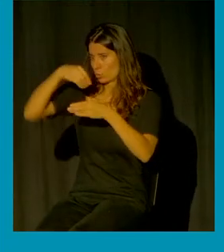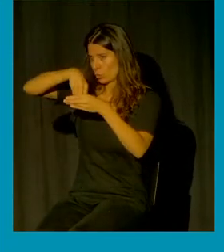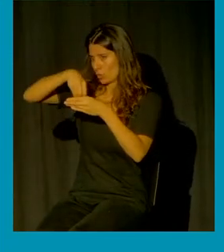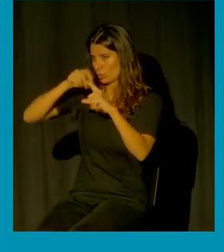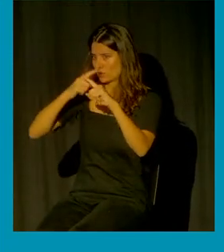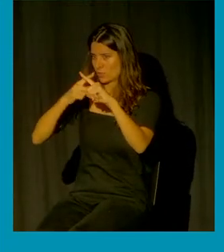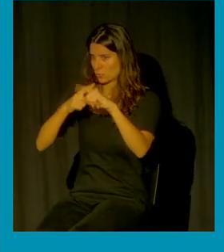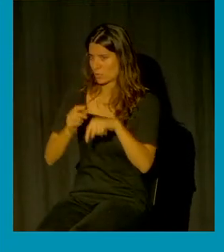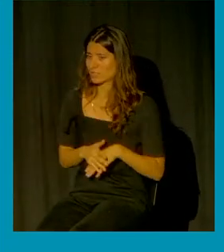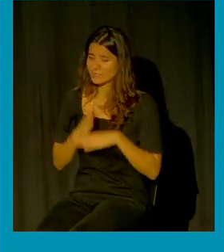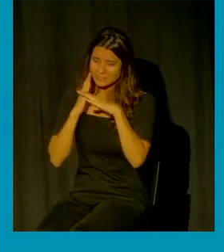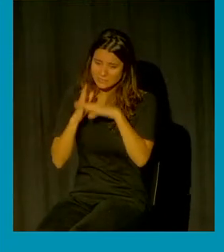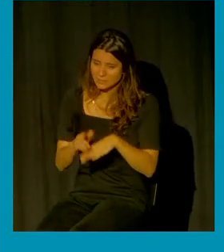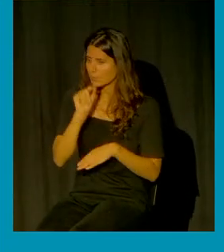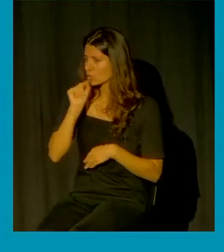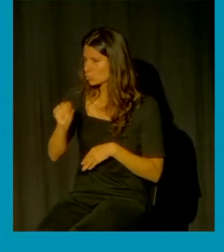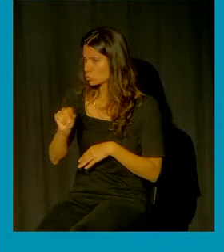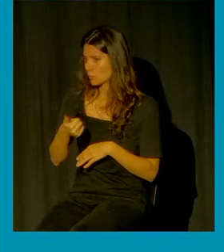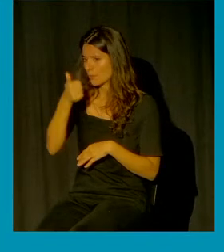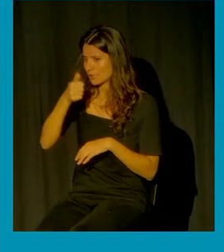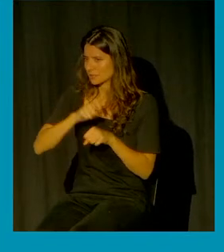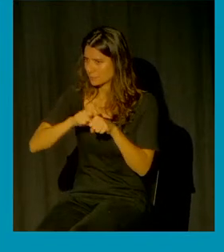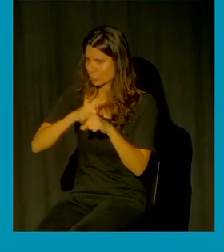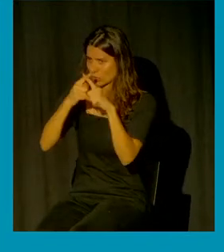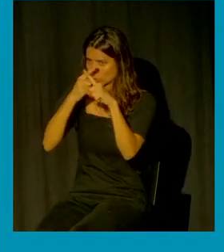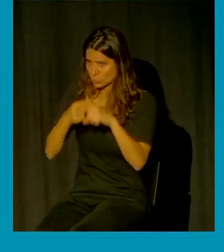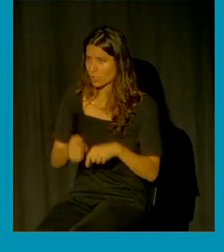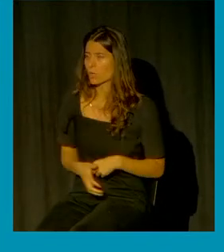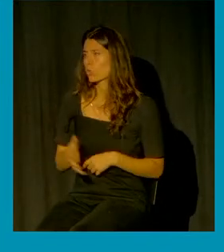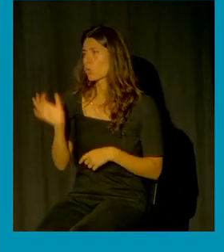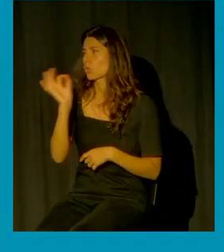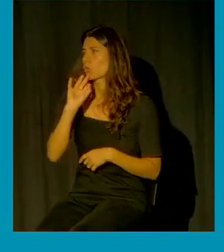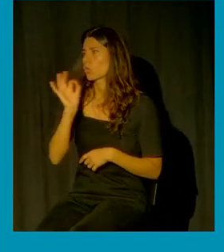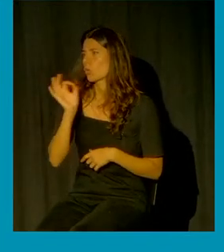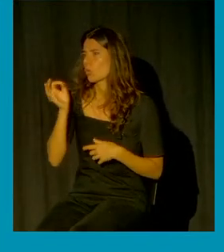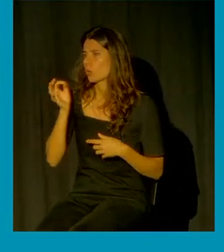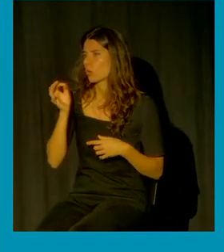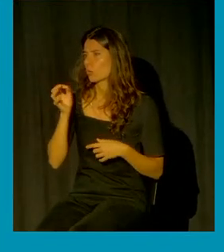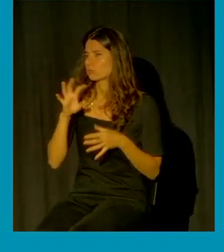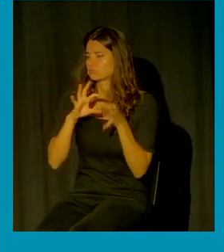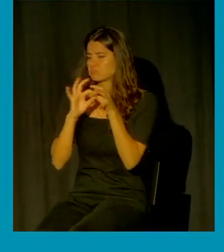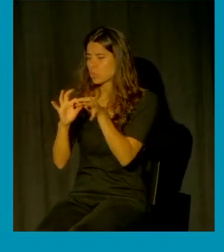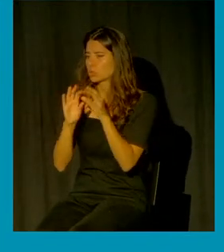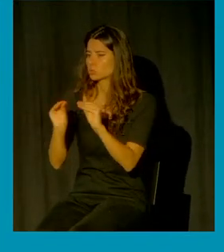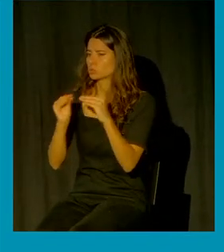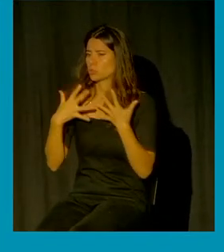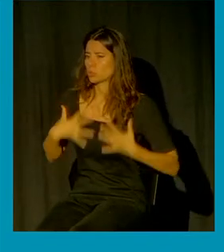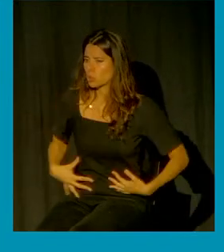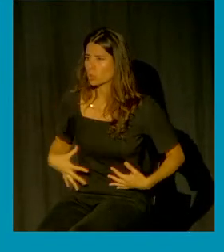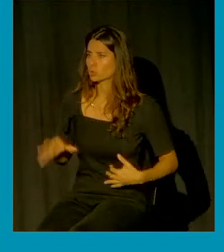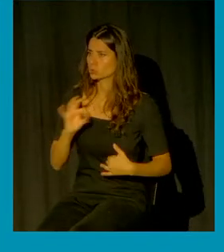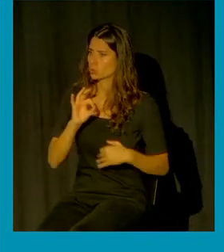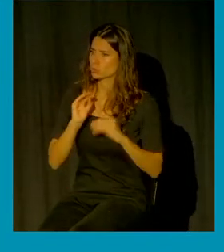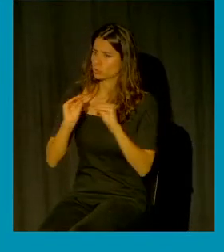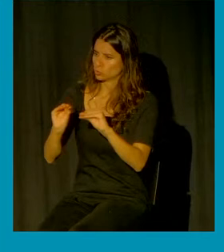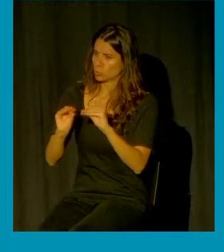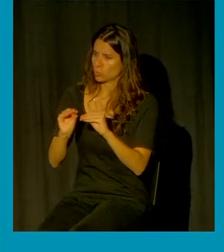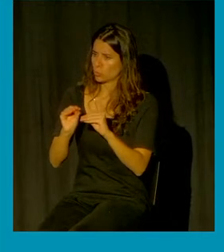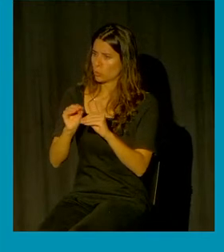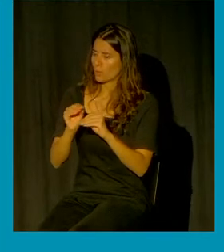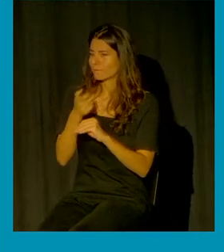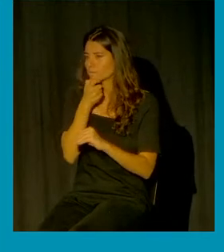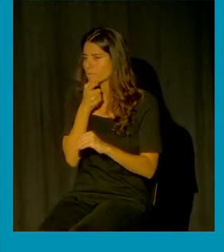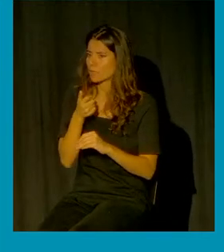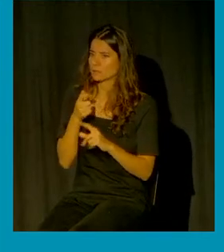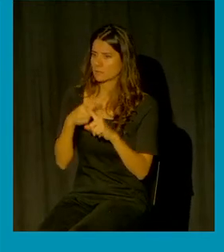són insults sexualitzats sempre són esmenys als cossos a les pràctiques sexuals a les preferències sexuals i demés i per tant